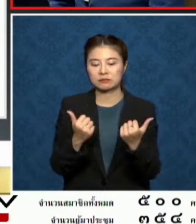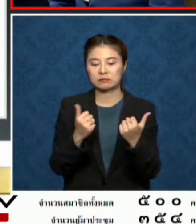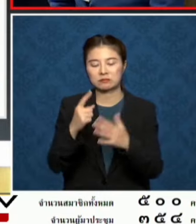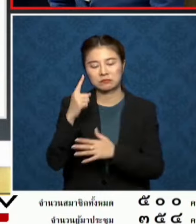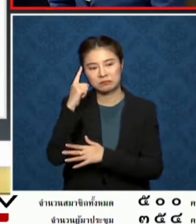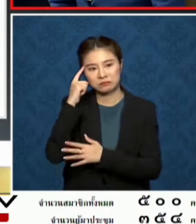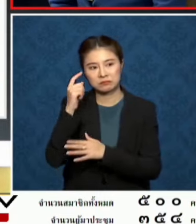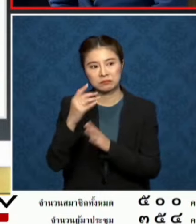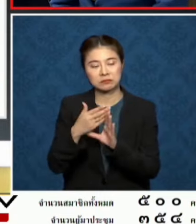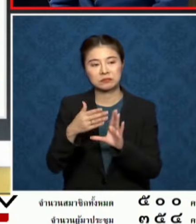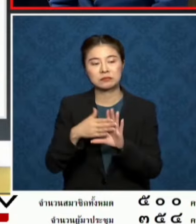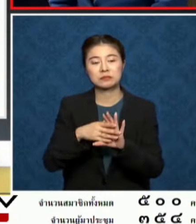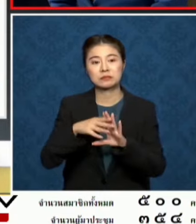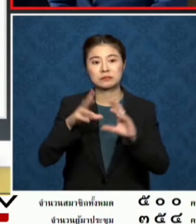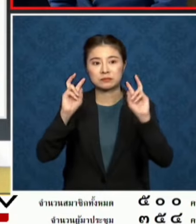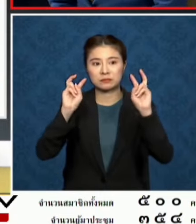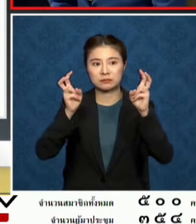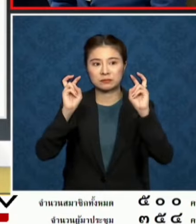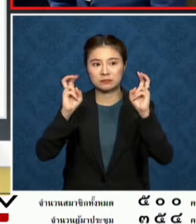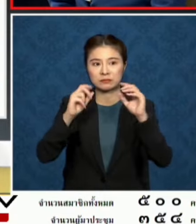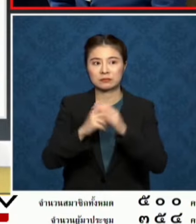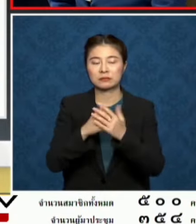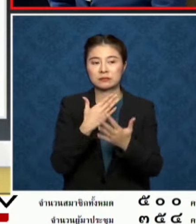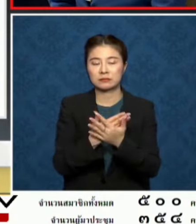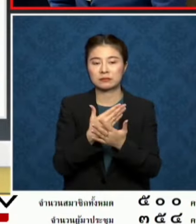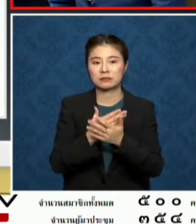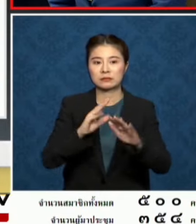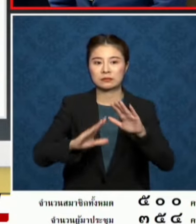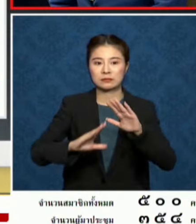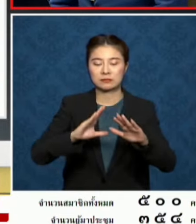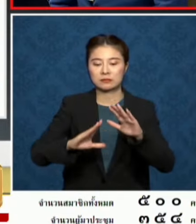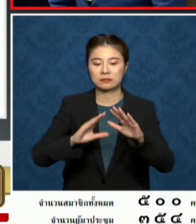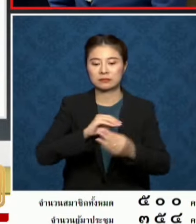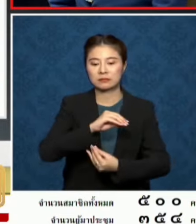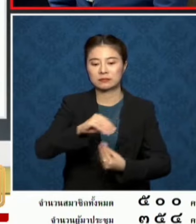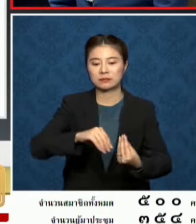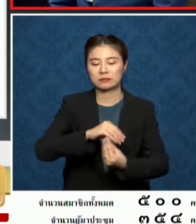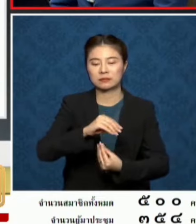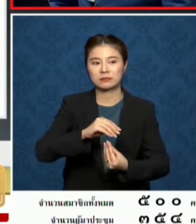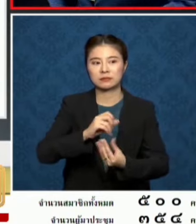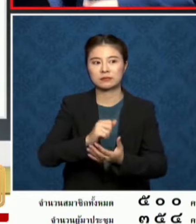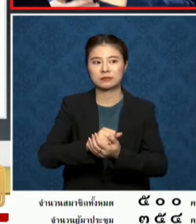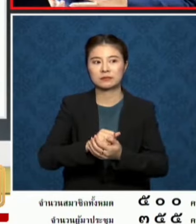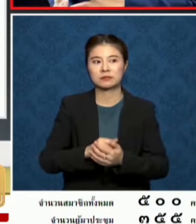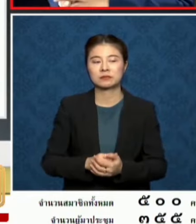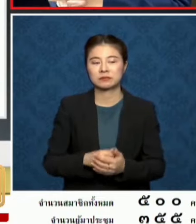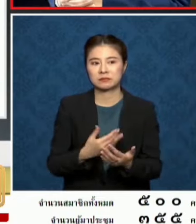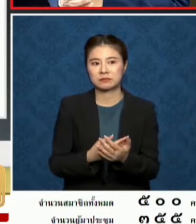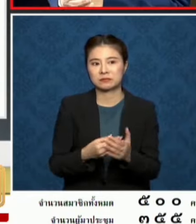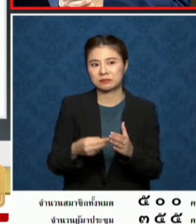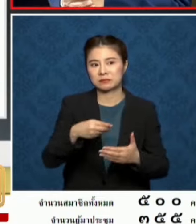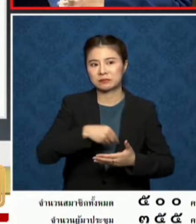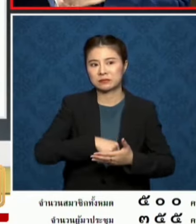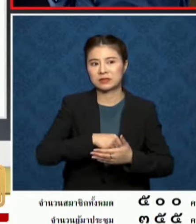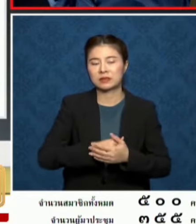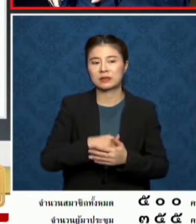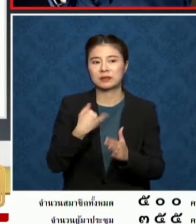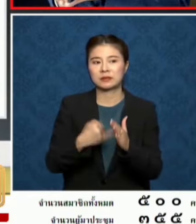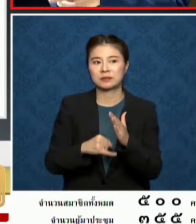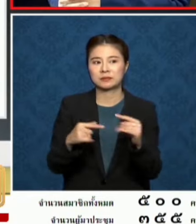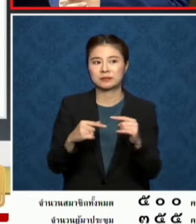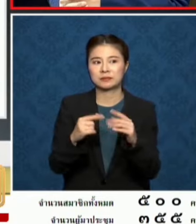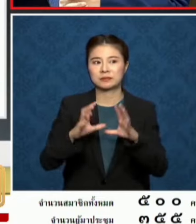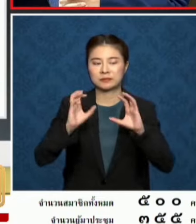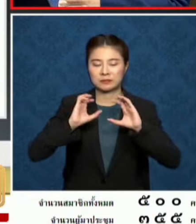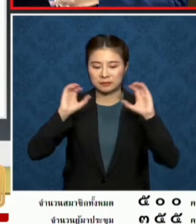ก็คือหน้าถัดไปค่ะเรื่องของประมาณการรายได้ที่อาจจะผิดพลาดนะคะเนื่องจากว่าหลังจากประมาณการรายได้ไปแล้วรัฐ